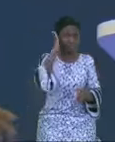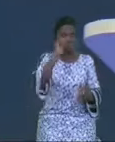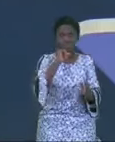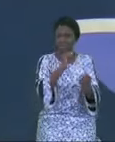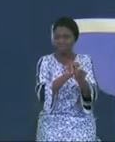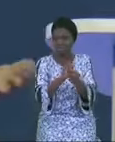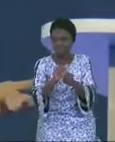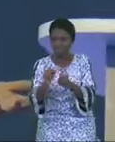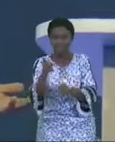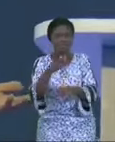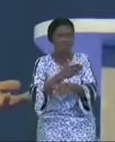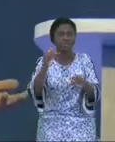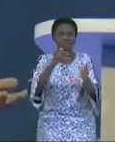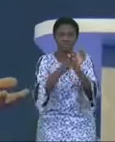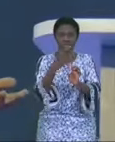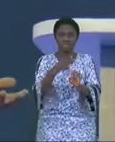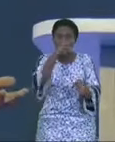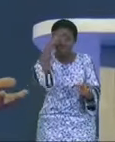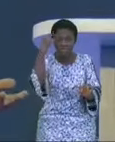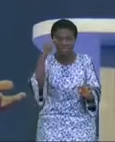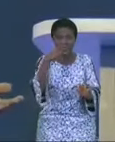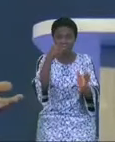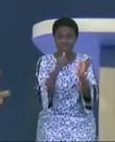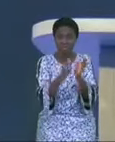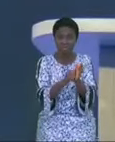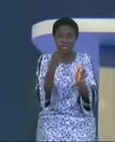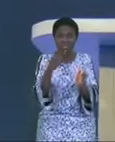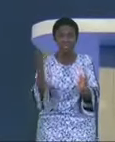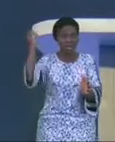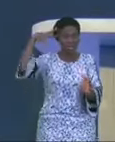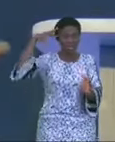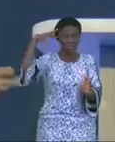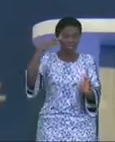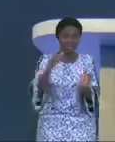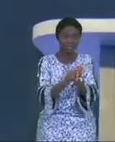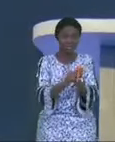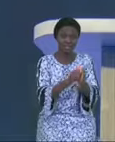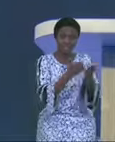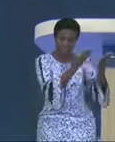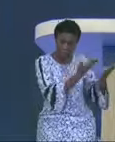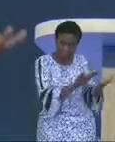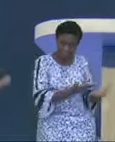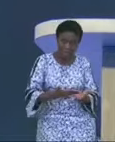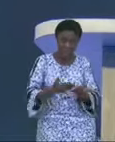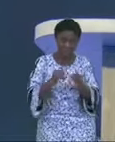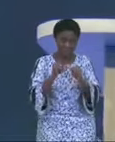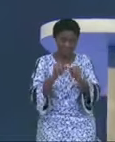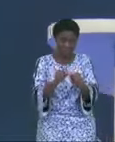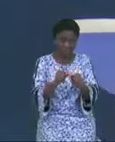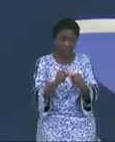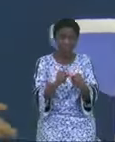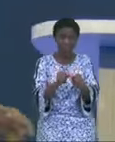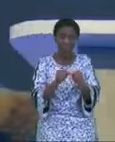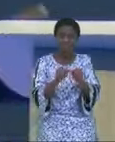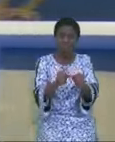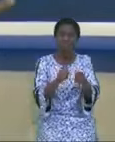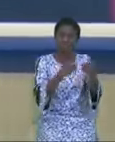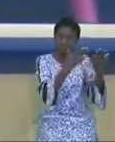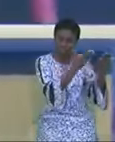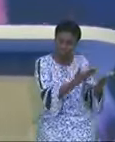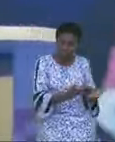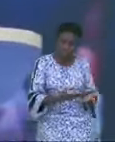la grâce qui apporte et c'est aucun continuer à qui continue à apporter à porter qui